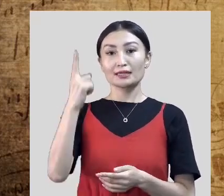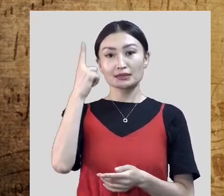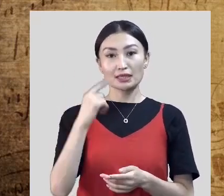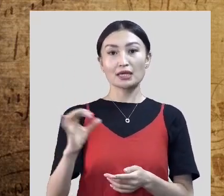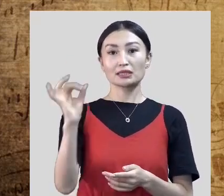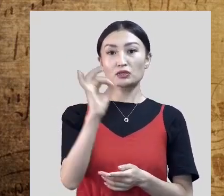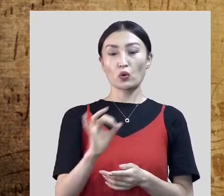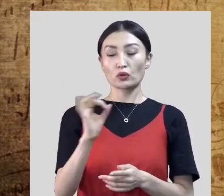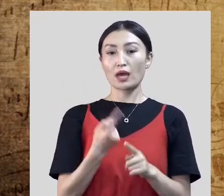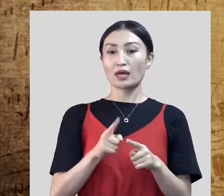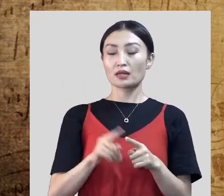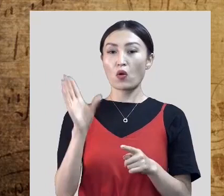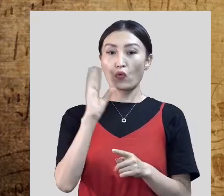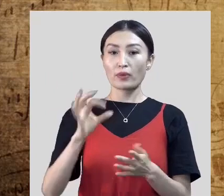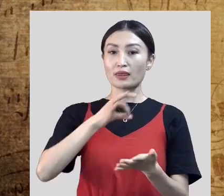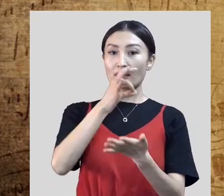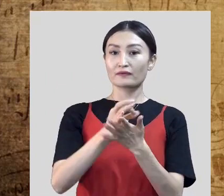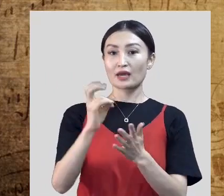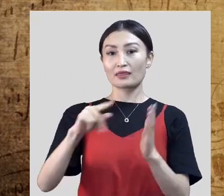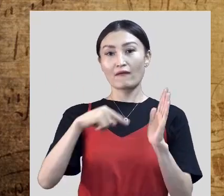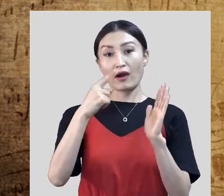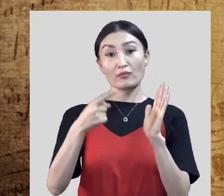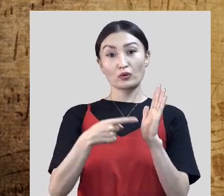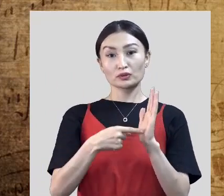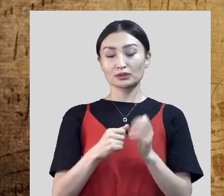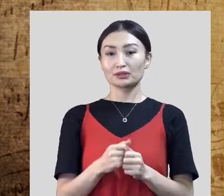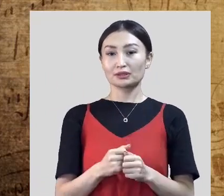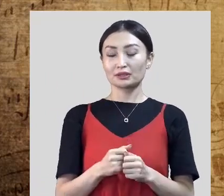Знать историю – это уметь отвечать на вопросы.